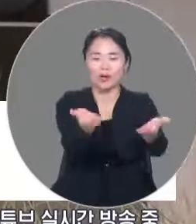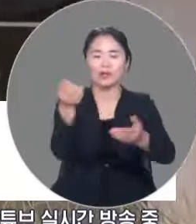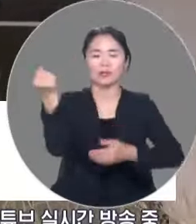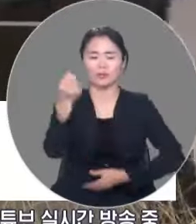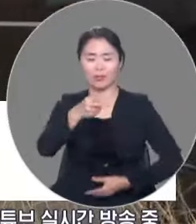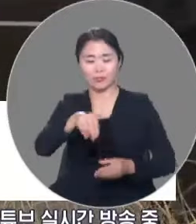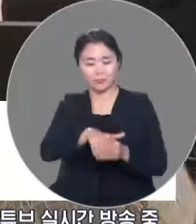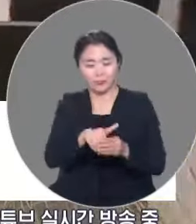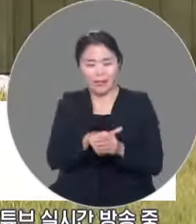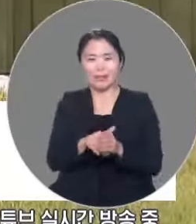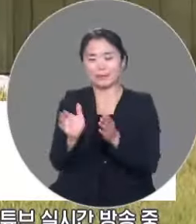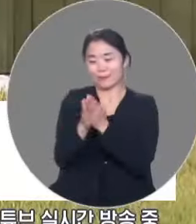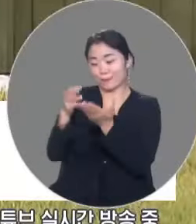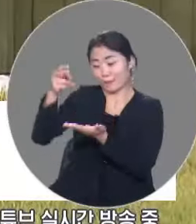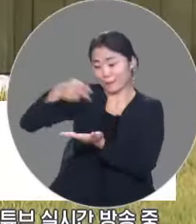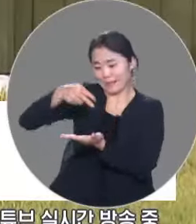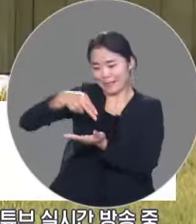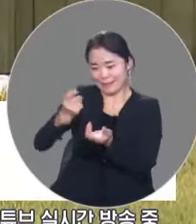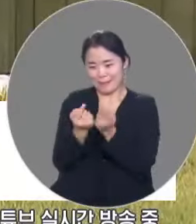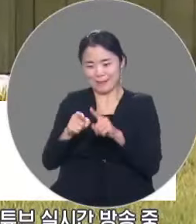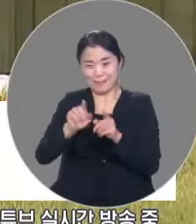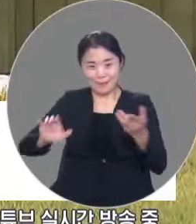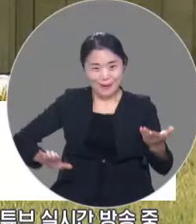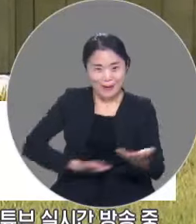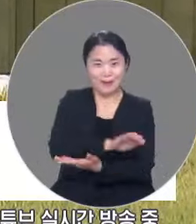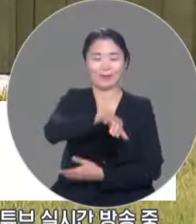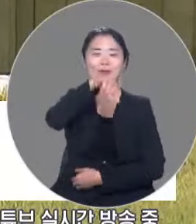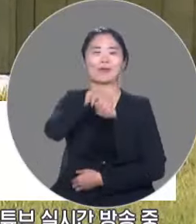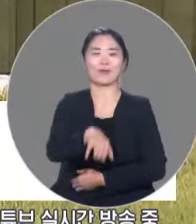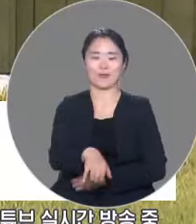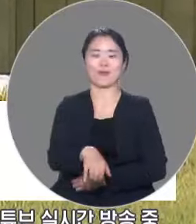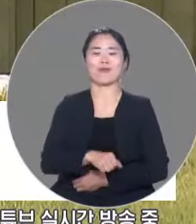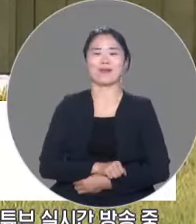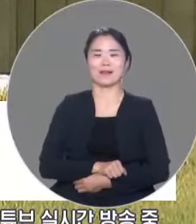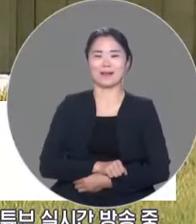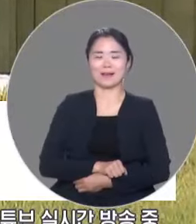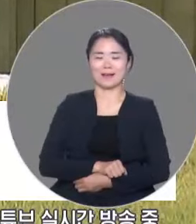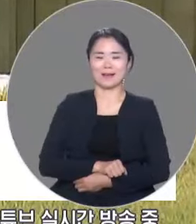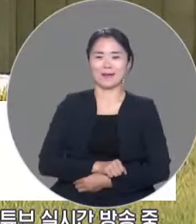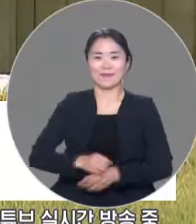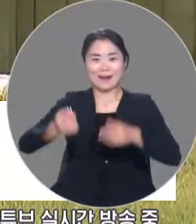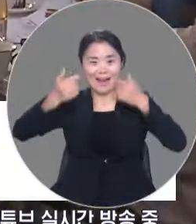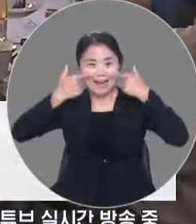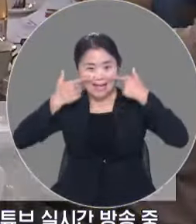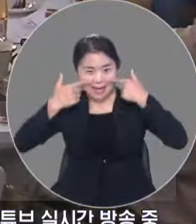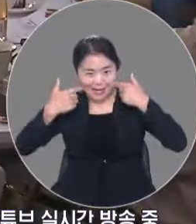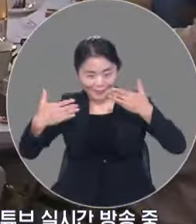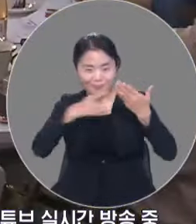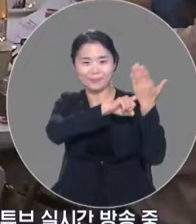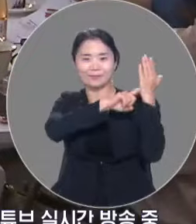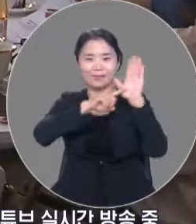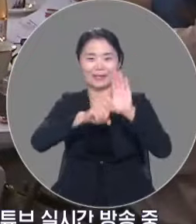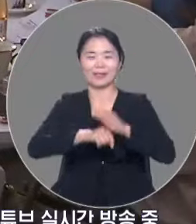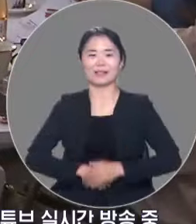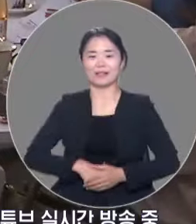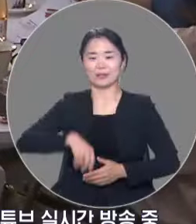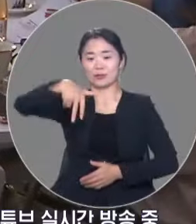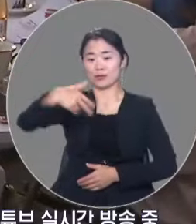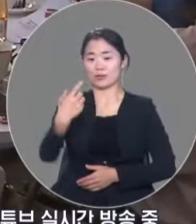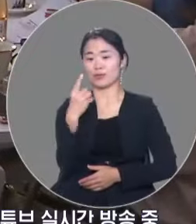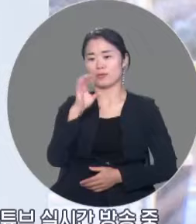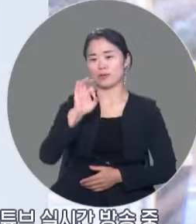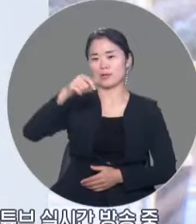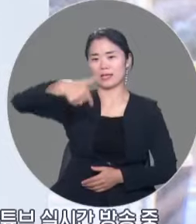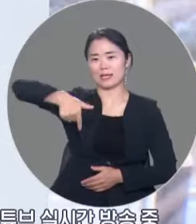문화를 함께 즐길 수 있는 복합 문화 공간으로 확실히 자리매김할 수 있도록. 종갓집 도서관은 개관